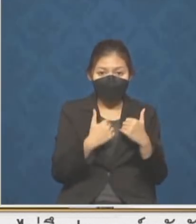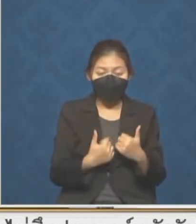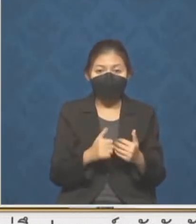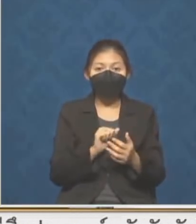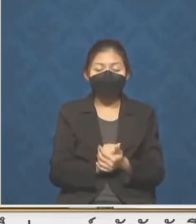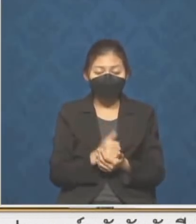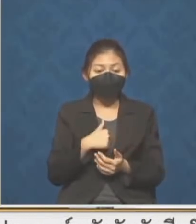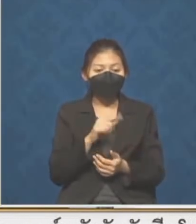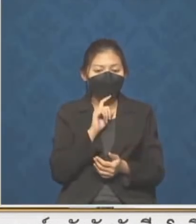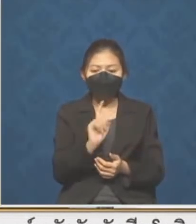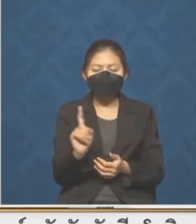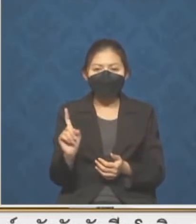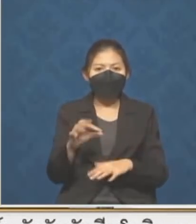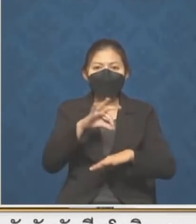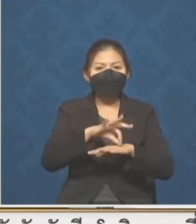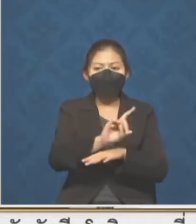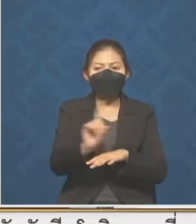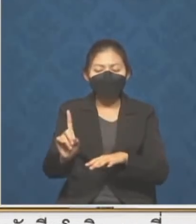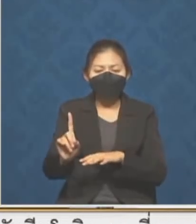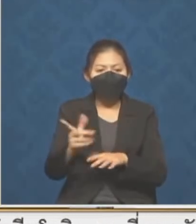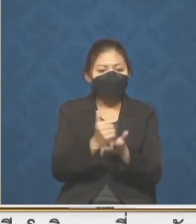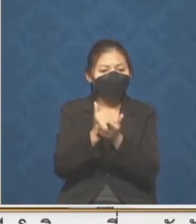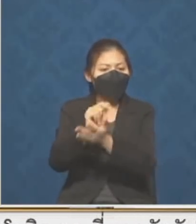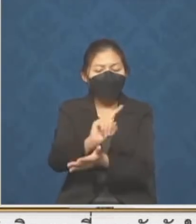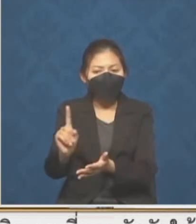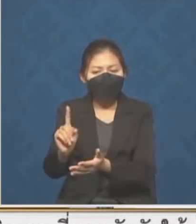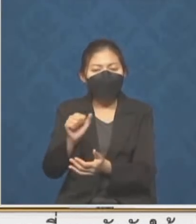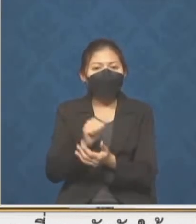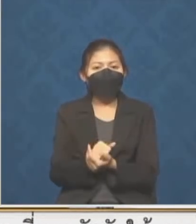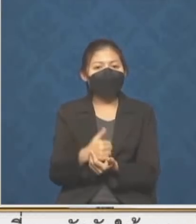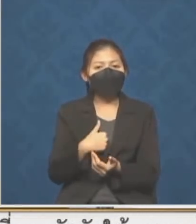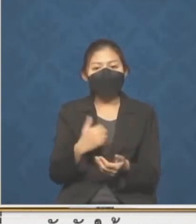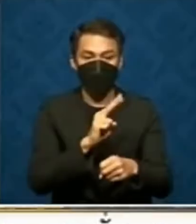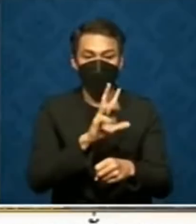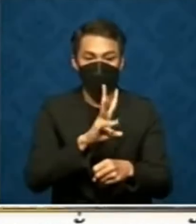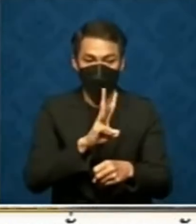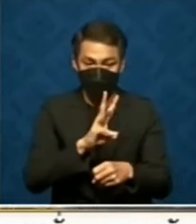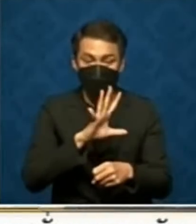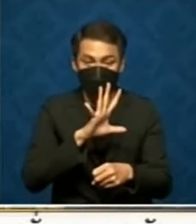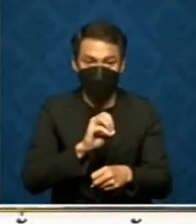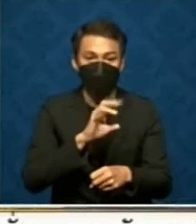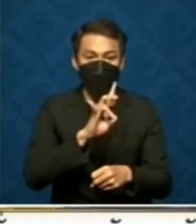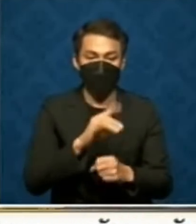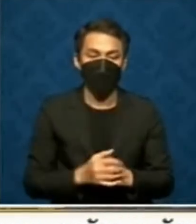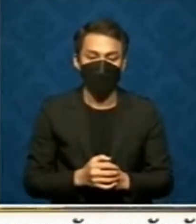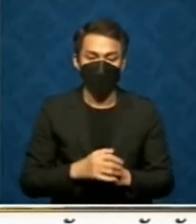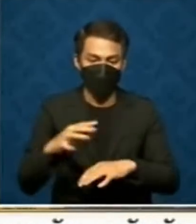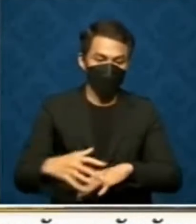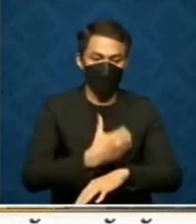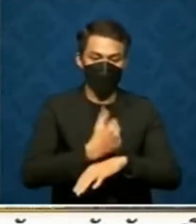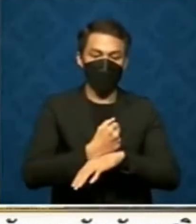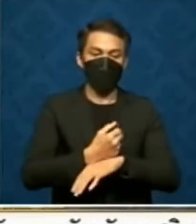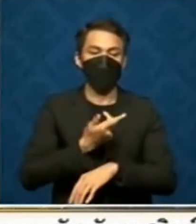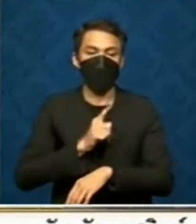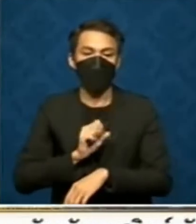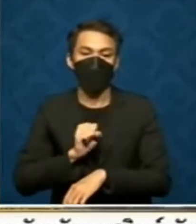พุ่ง15ล้านล้านบาทนะคะแล้วก็ยังได้พูดถึงบอกว่าตอนนี้รับไม่ได้แล้วกับสภาพที่เกิ